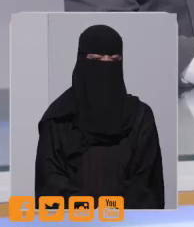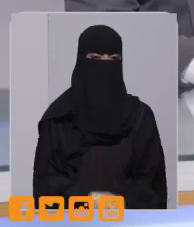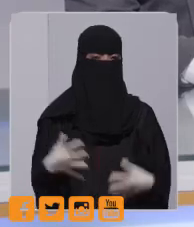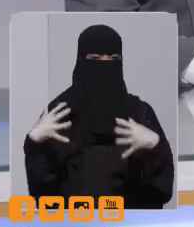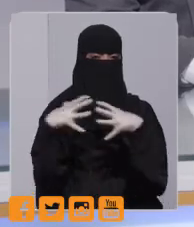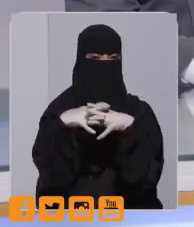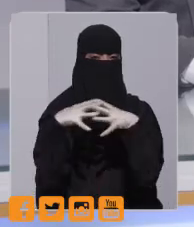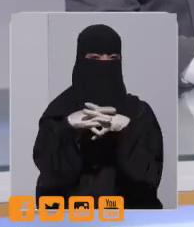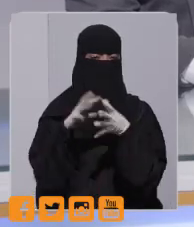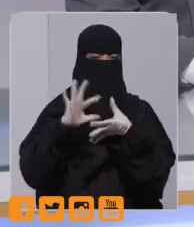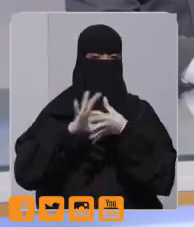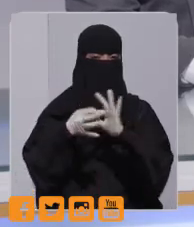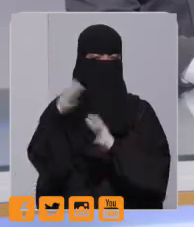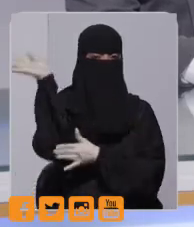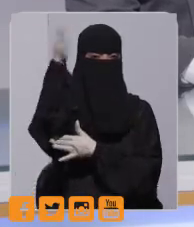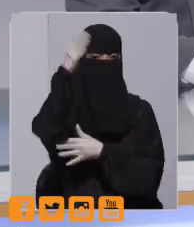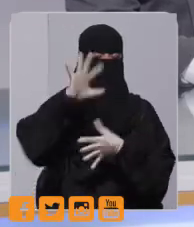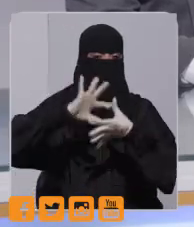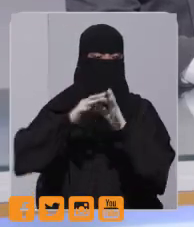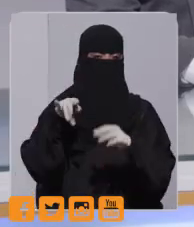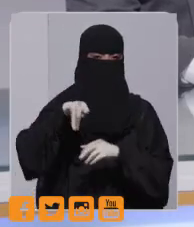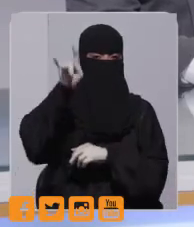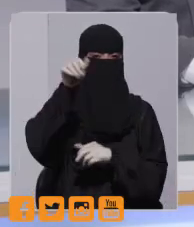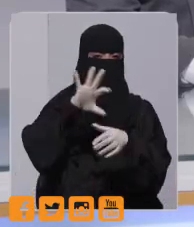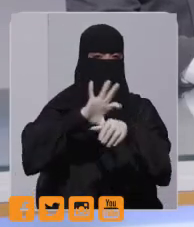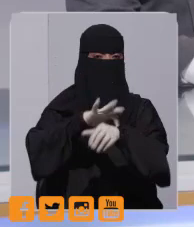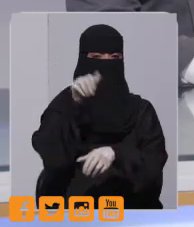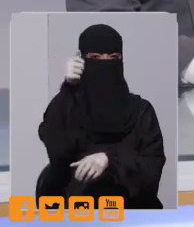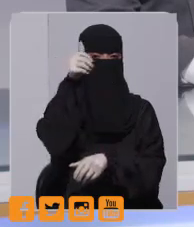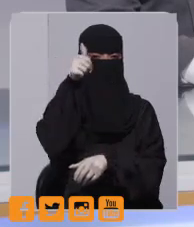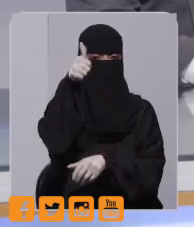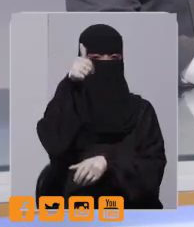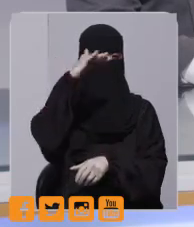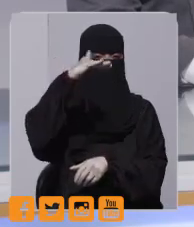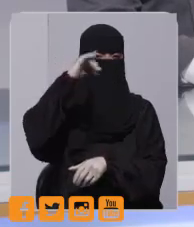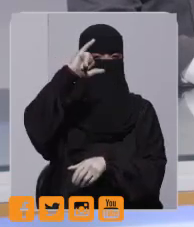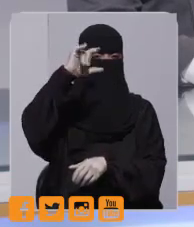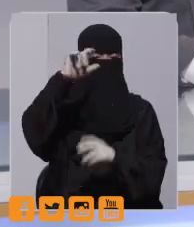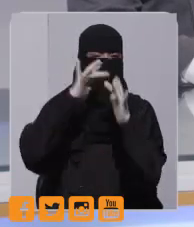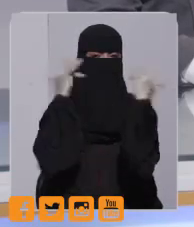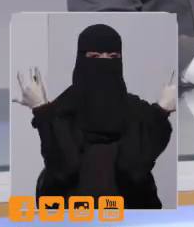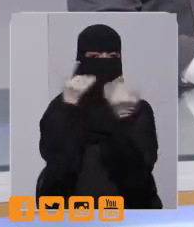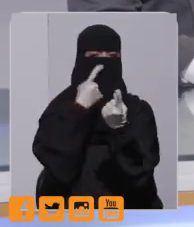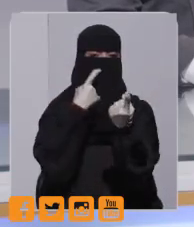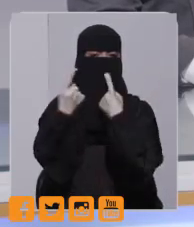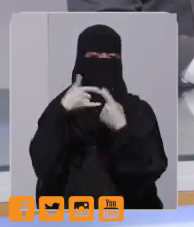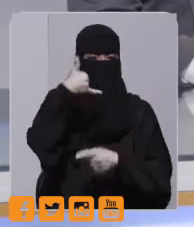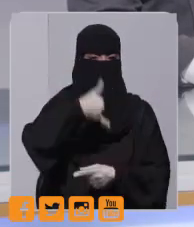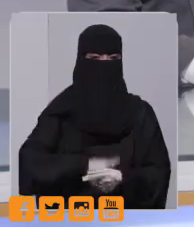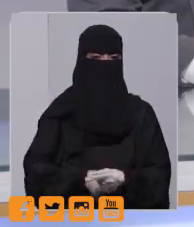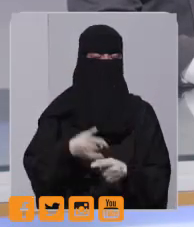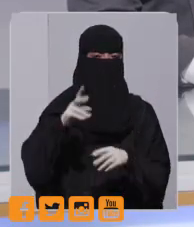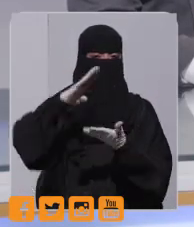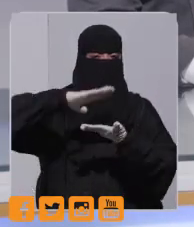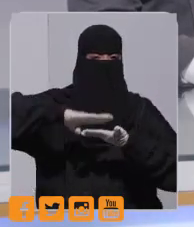ترك وزير الخارجيه وشؤون المغتربين دكتور احمد بن مبارك في جلسه الحوار الخاصه بشان اليمن التي